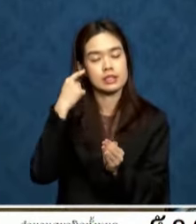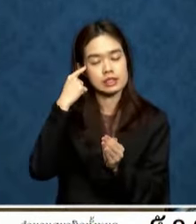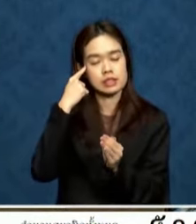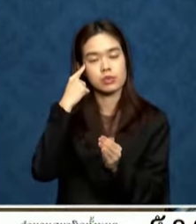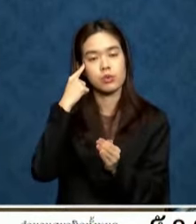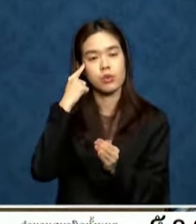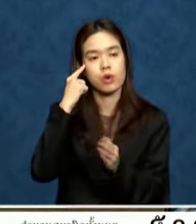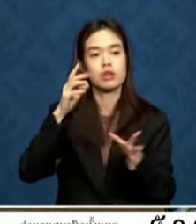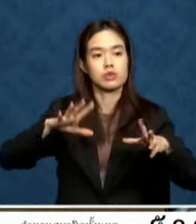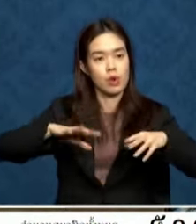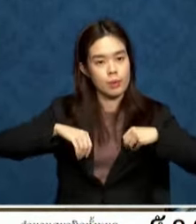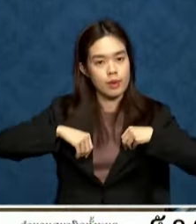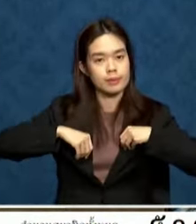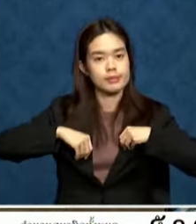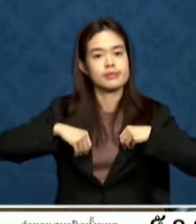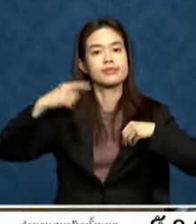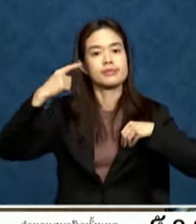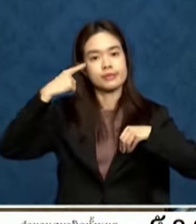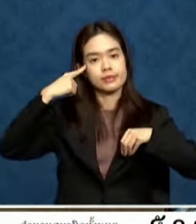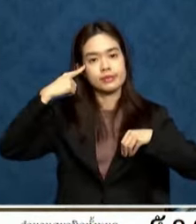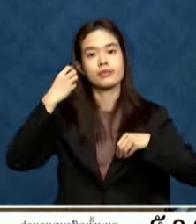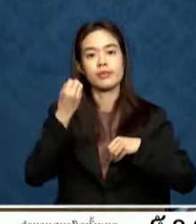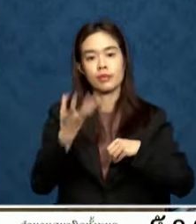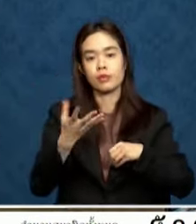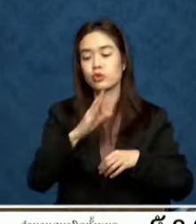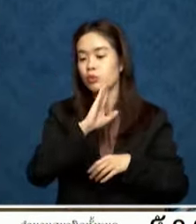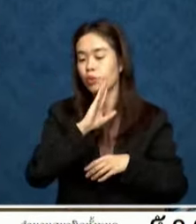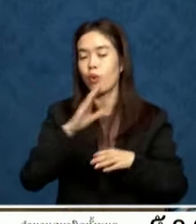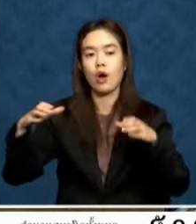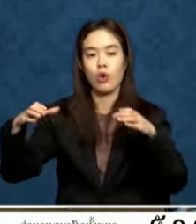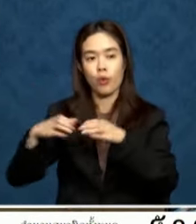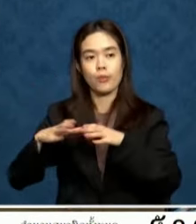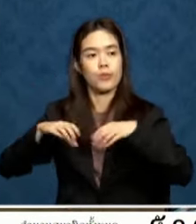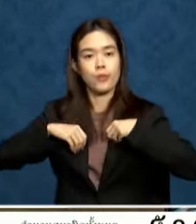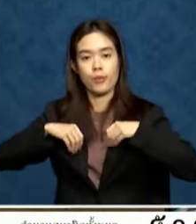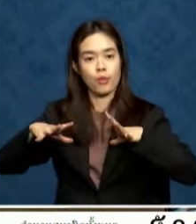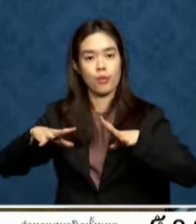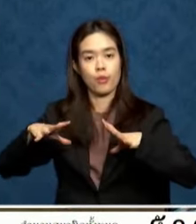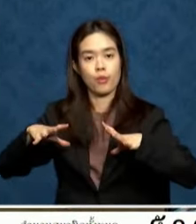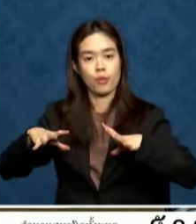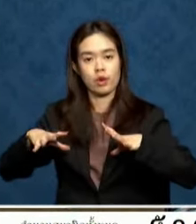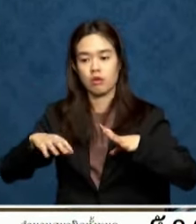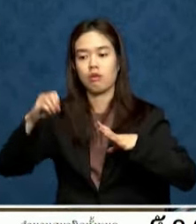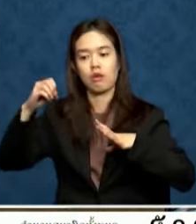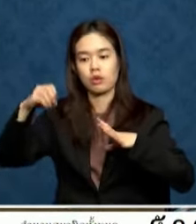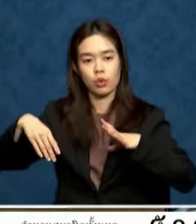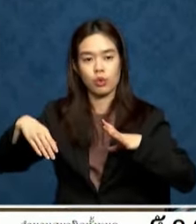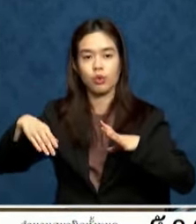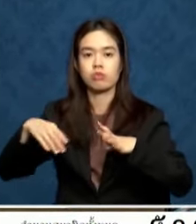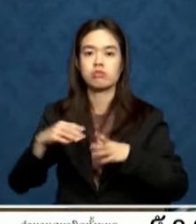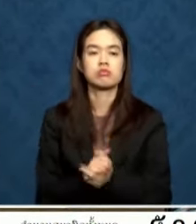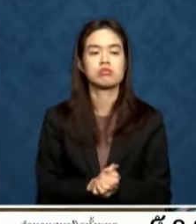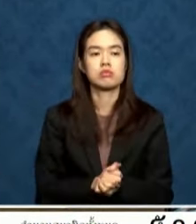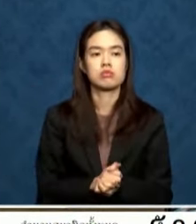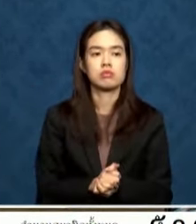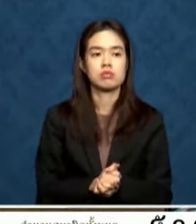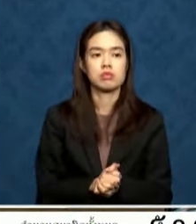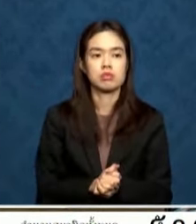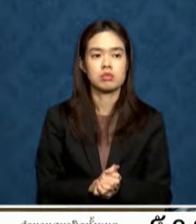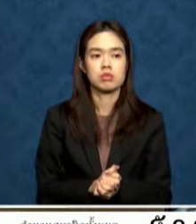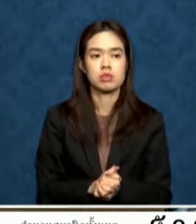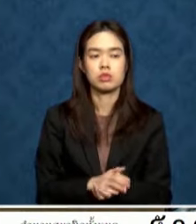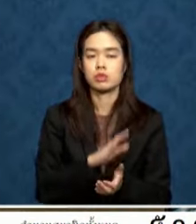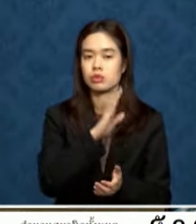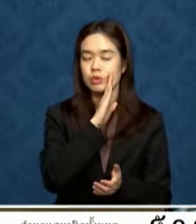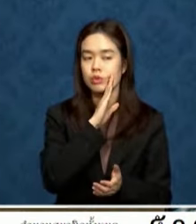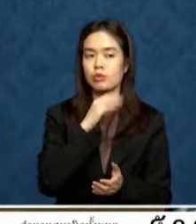ป็นอันเห็นชอบเสียงข้างมากบอกว่าไม่เห็นชอบร่างรัฐธรรมนูญนั้นก็ตกไปเมื่อการเห็นช